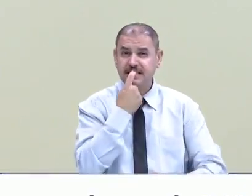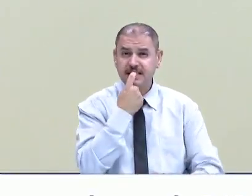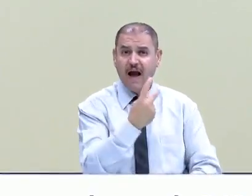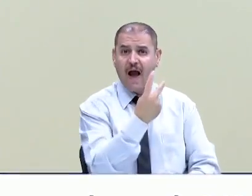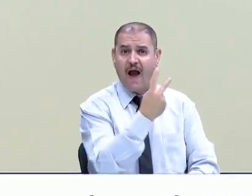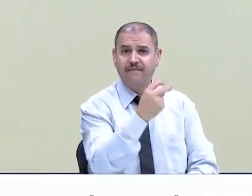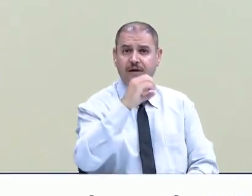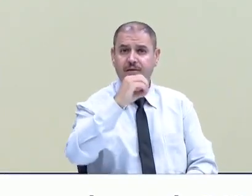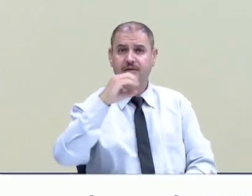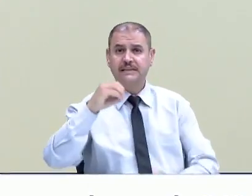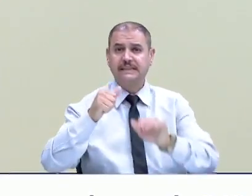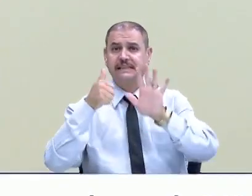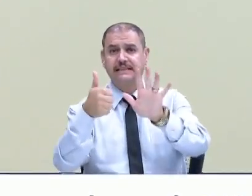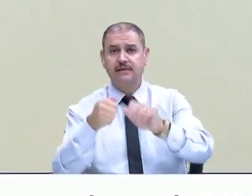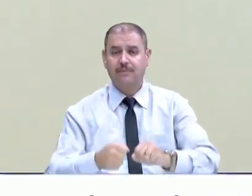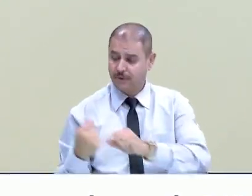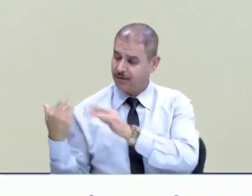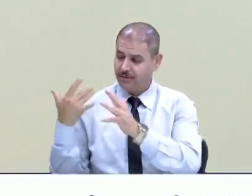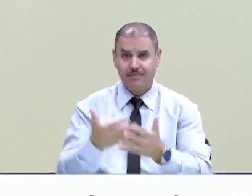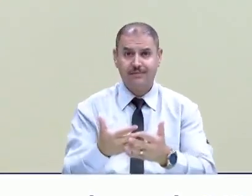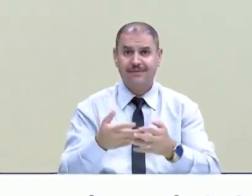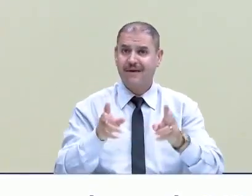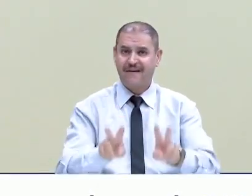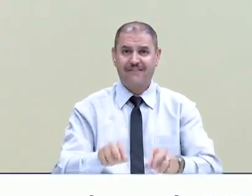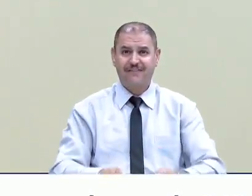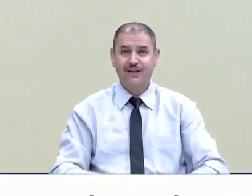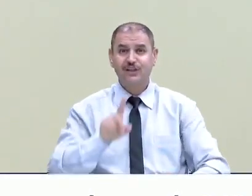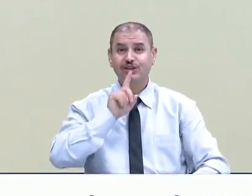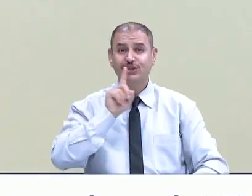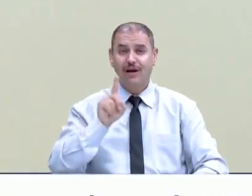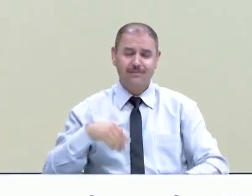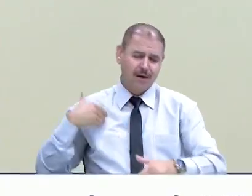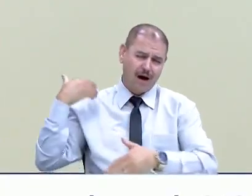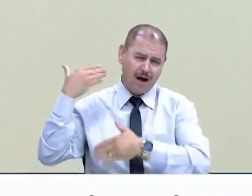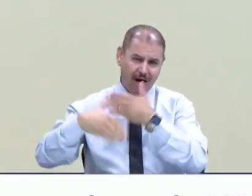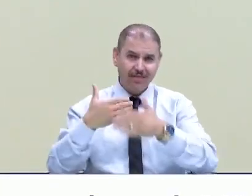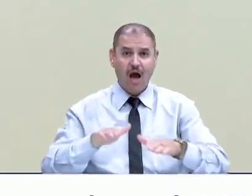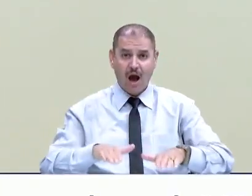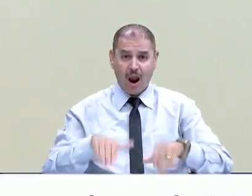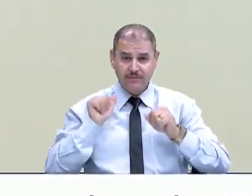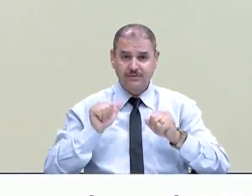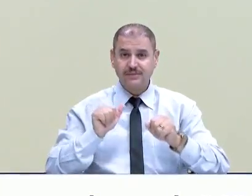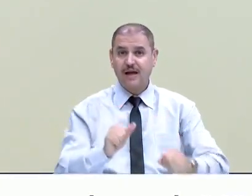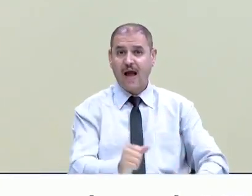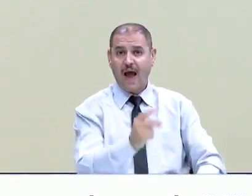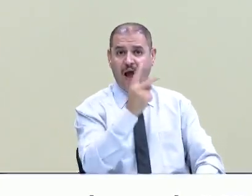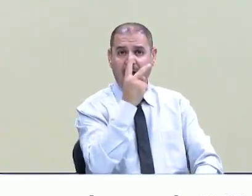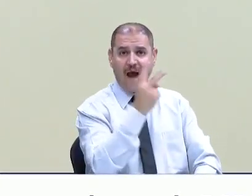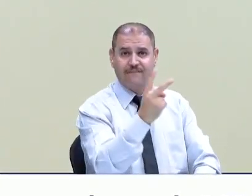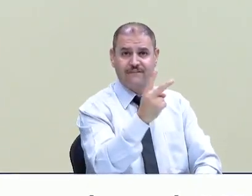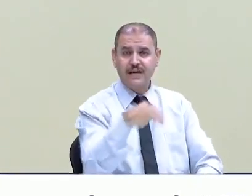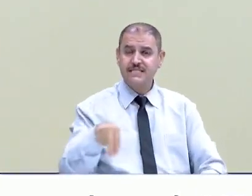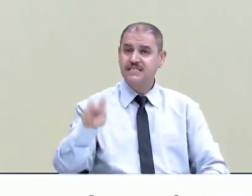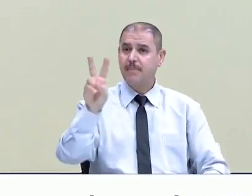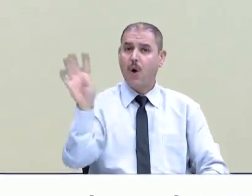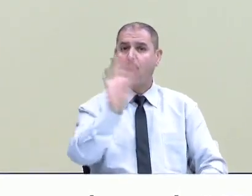لتمكننا من العمل وتوسيع هذه الشراكه حتى العام 2007 باعتقادي الان هو انسب